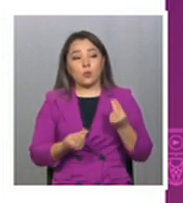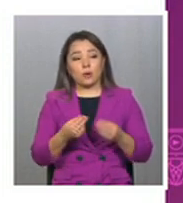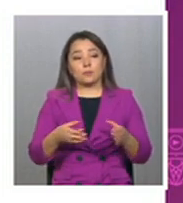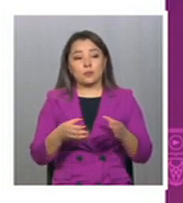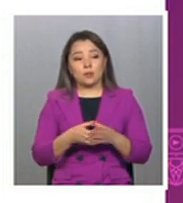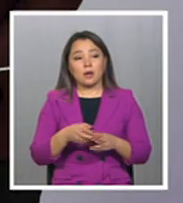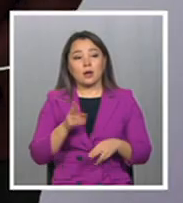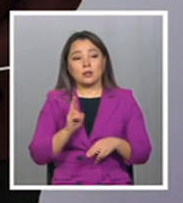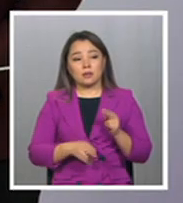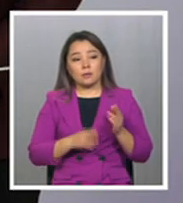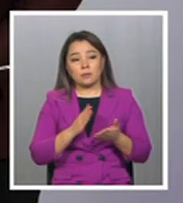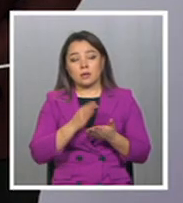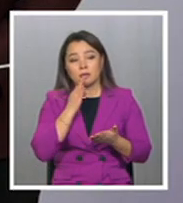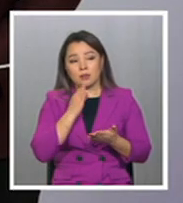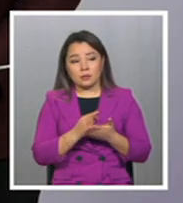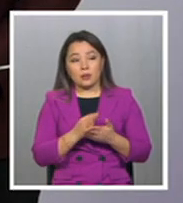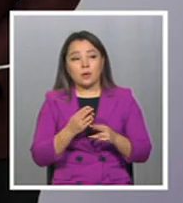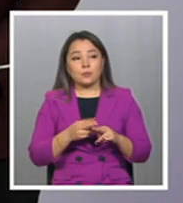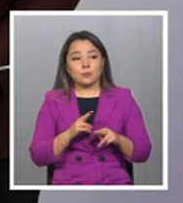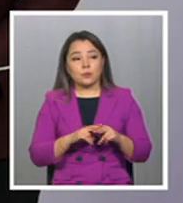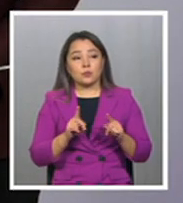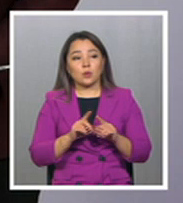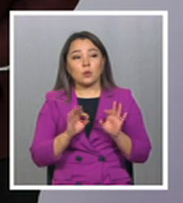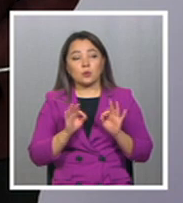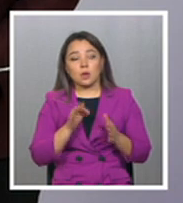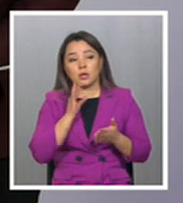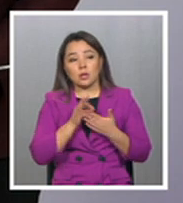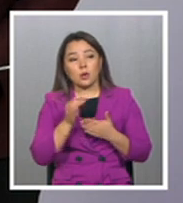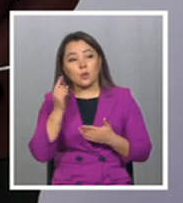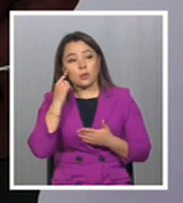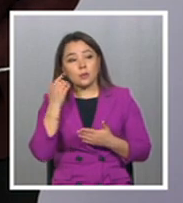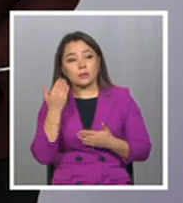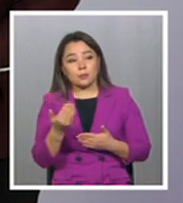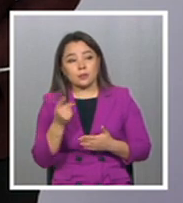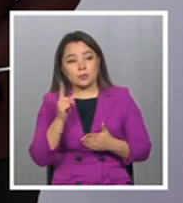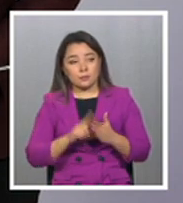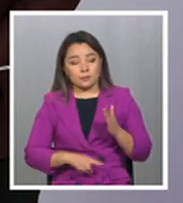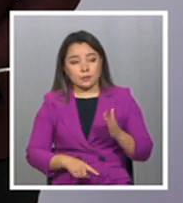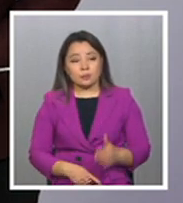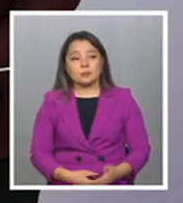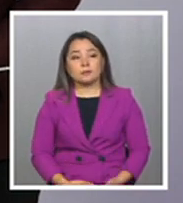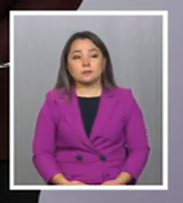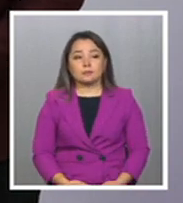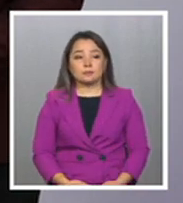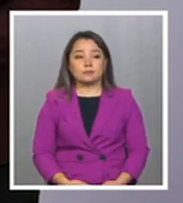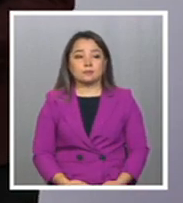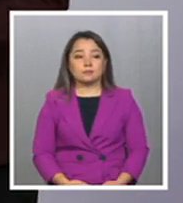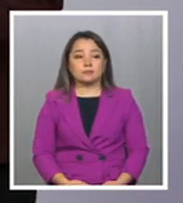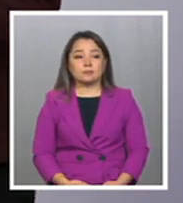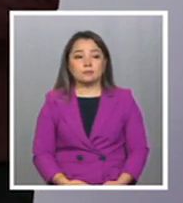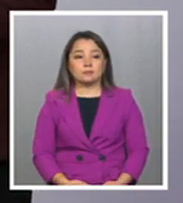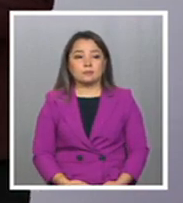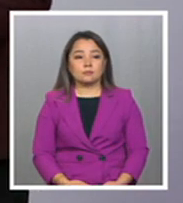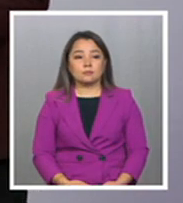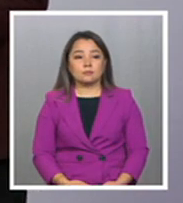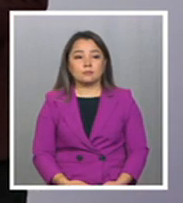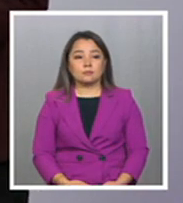сәтімен аяқталады. Сіздерді дұрыс жауап берді деген сенімдемін. Келесі тапсырма.